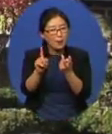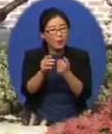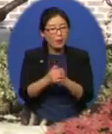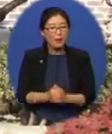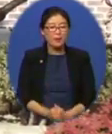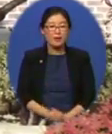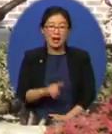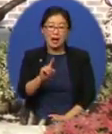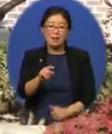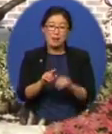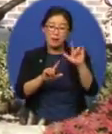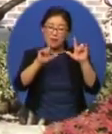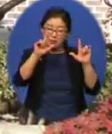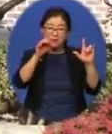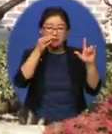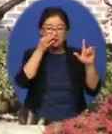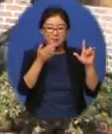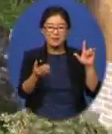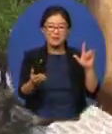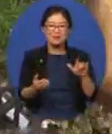답을 찾아보려고 합니다.